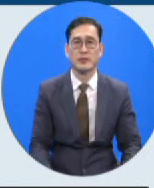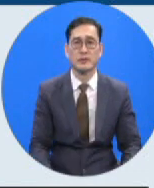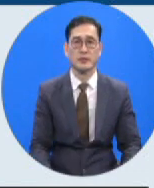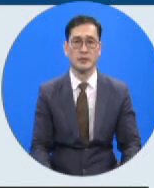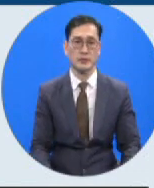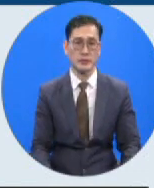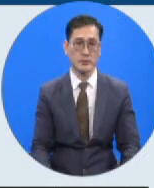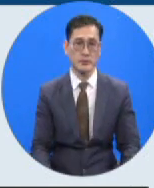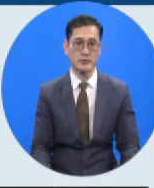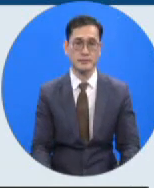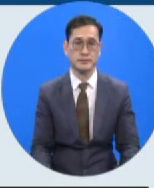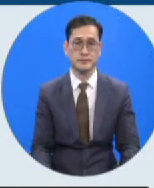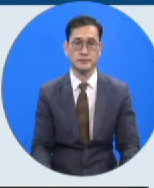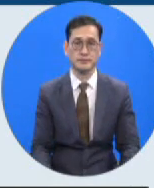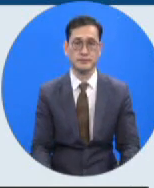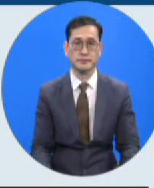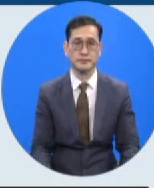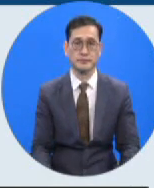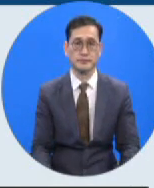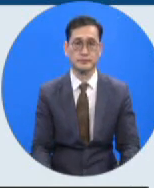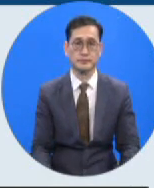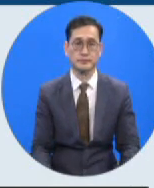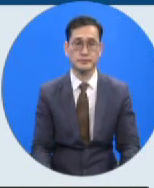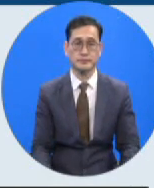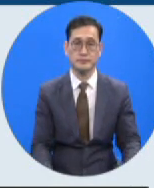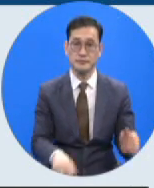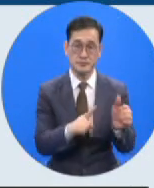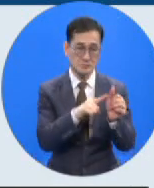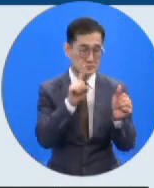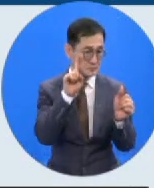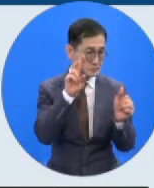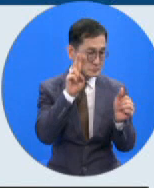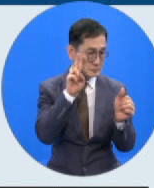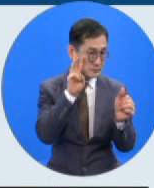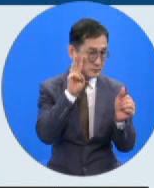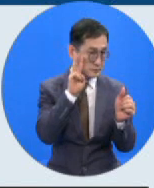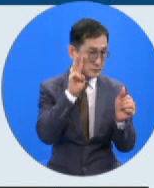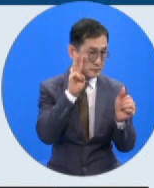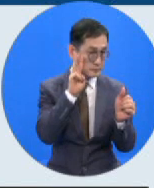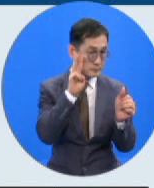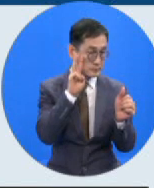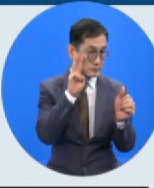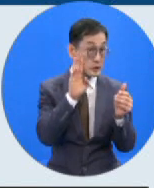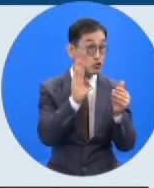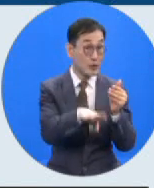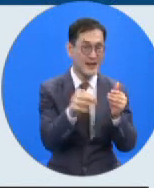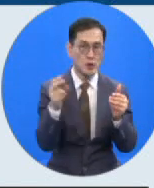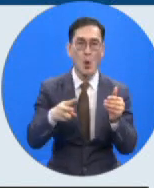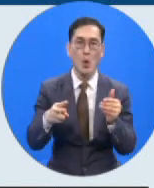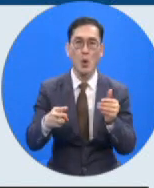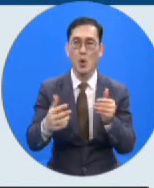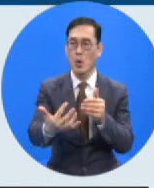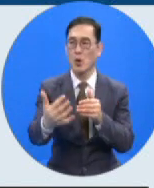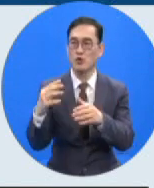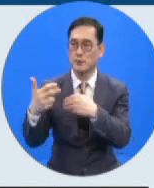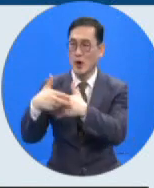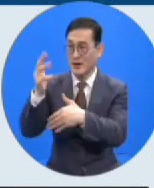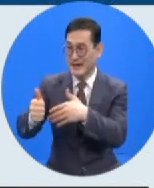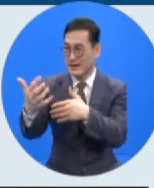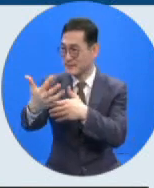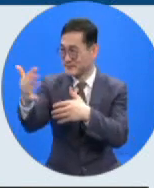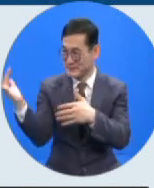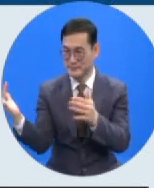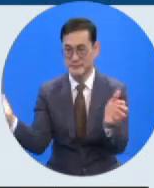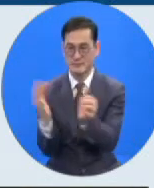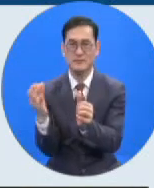썼으면 좋았을 것 같은데 기차가 21p 비수도권 병원서 110 외형과 거 간 담 해버렸어 또 국회도 방문했었다